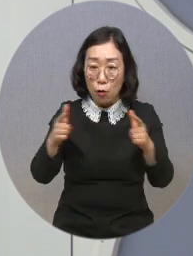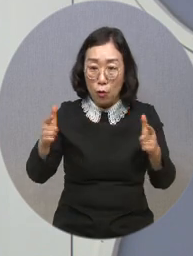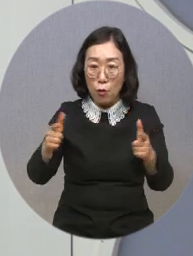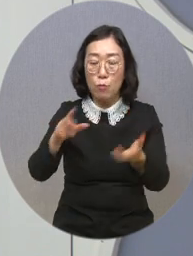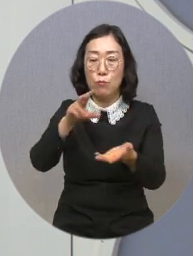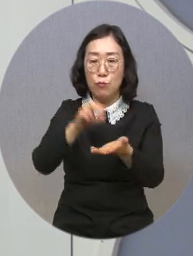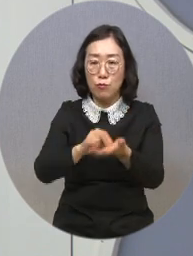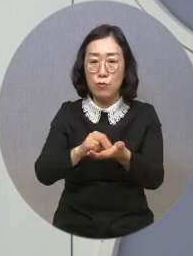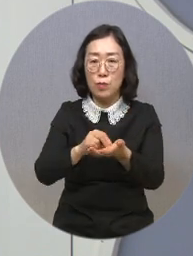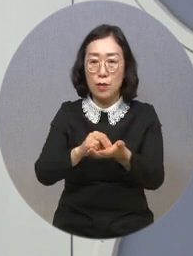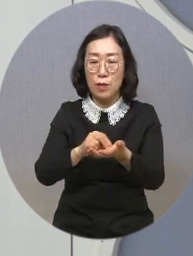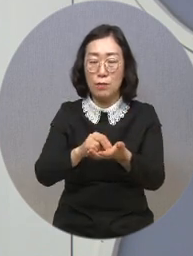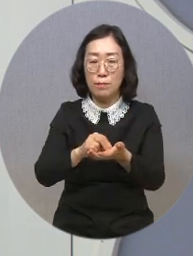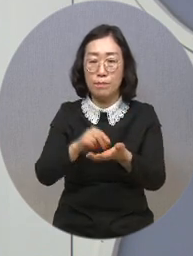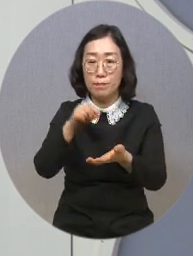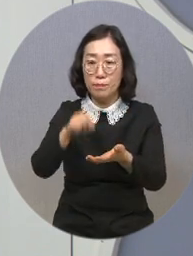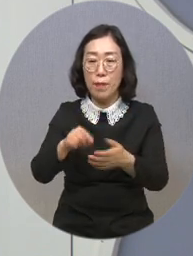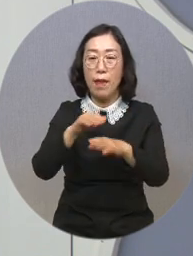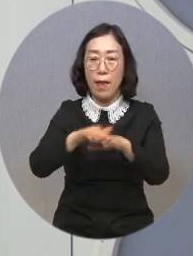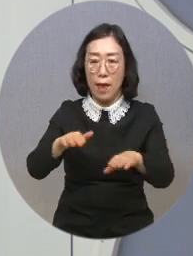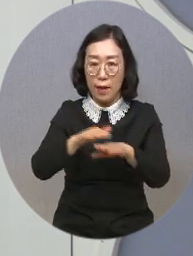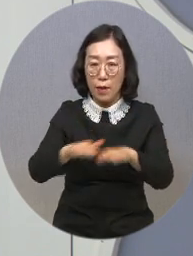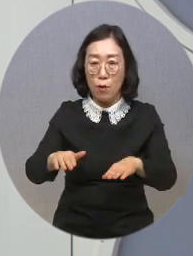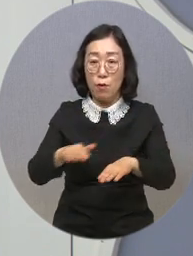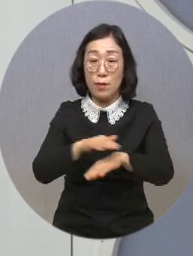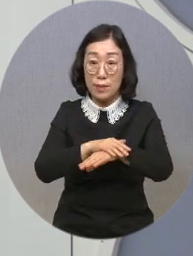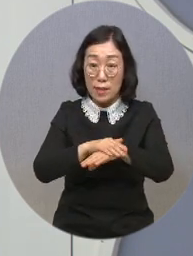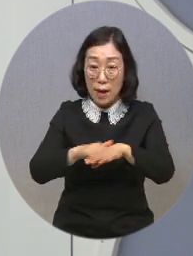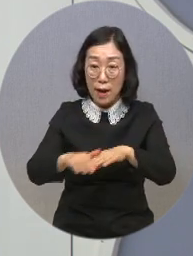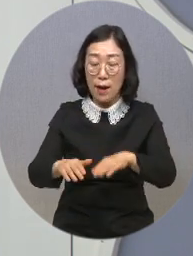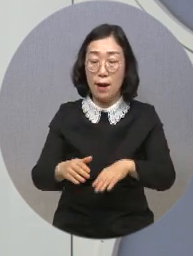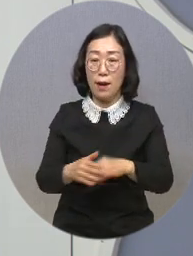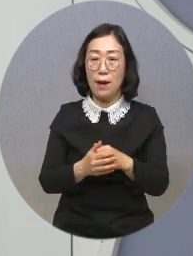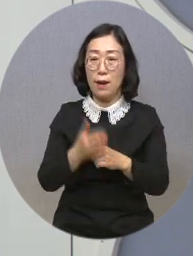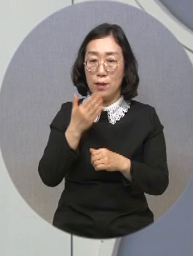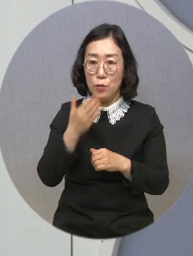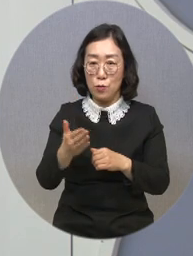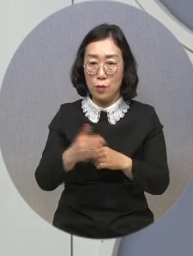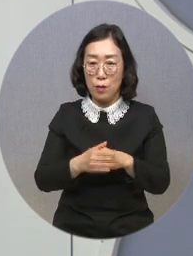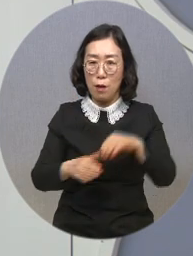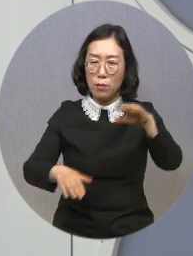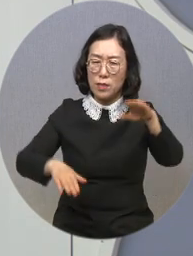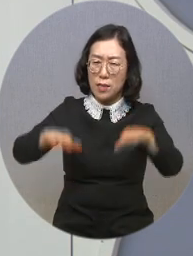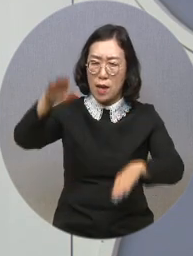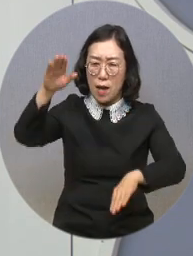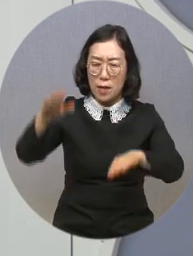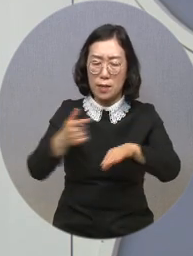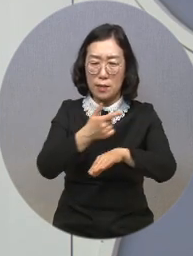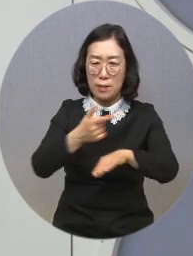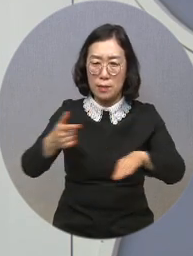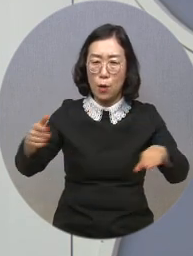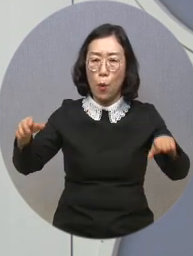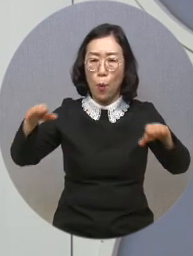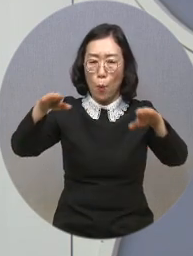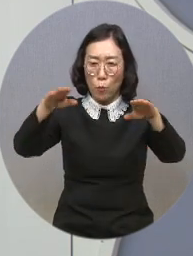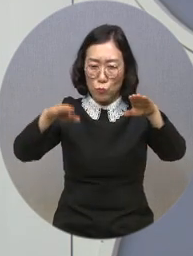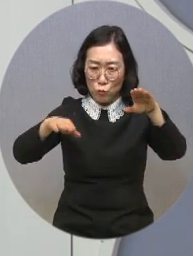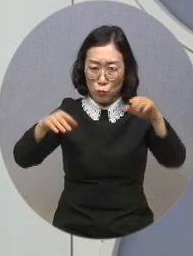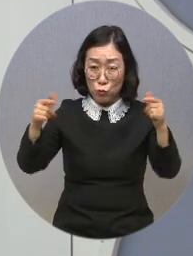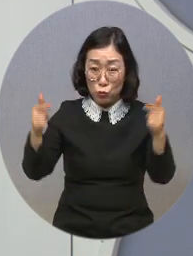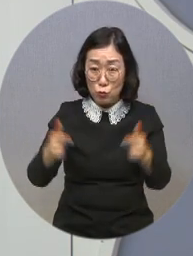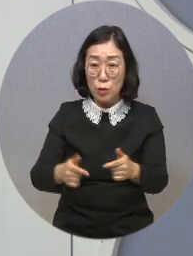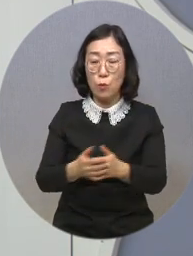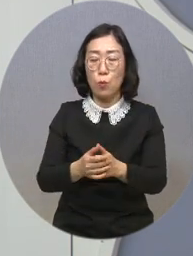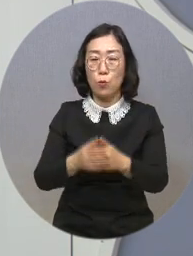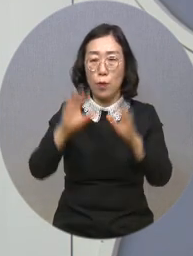당면한 문제들을 잘 해결해서 양극화도 줄이고 또 저출산 고령화